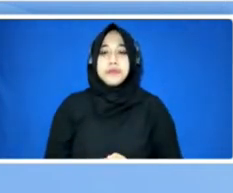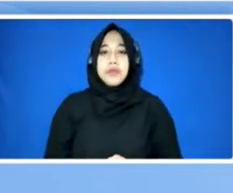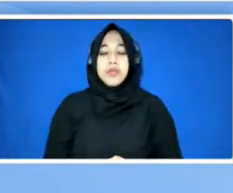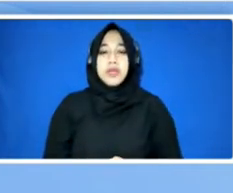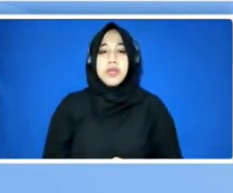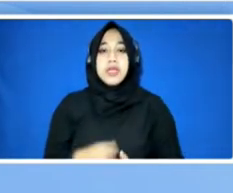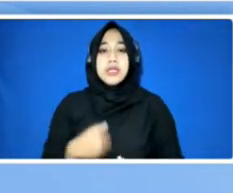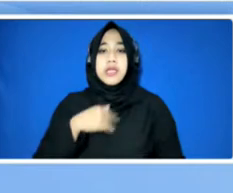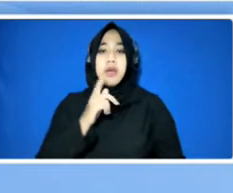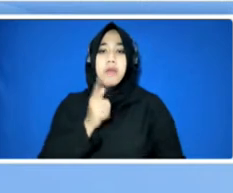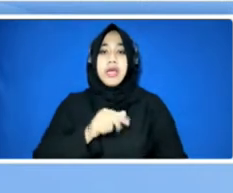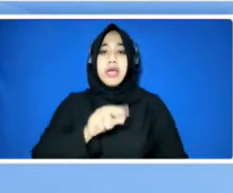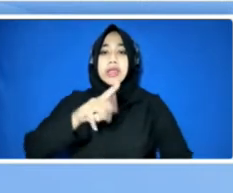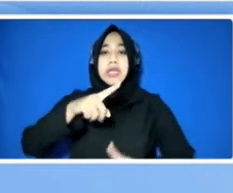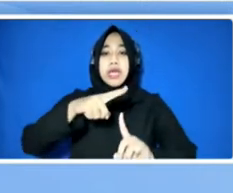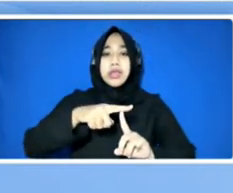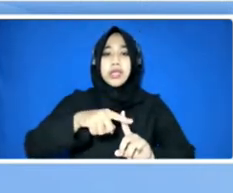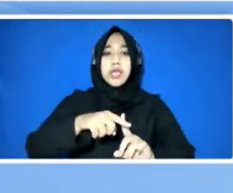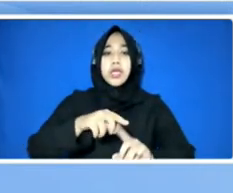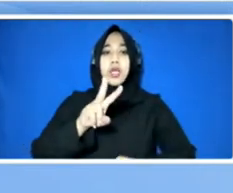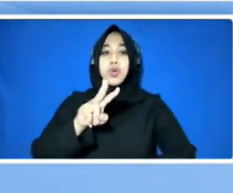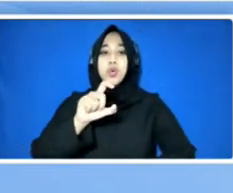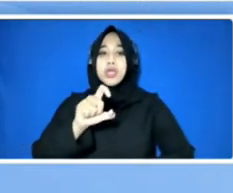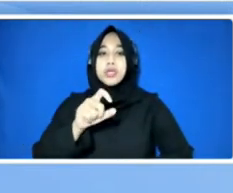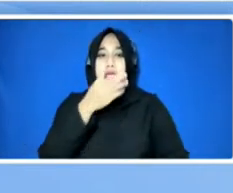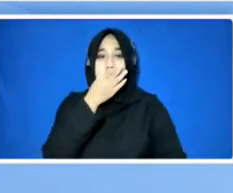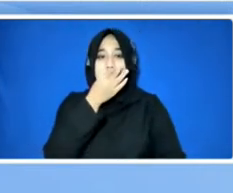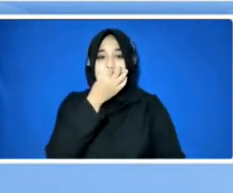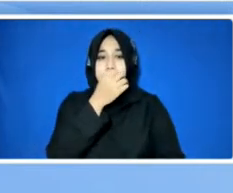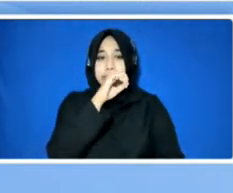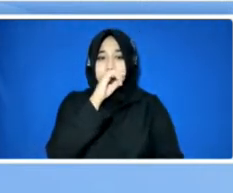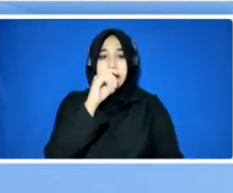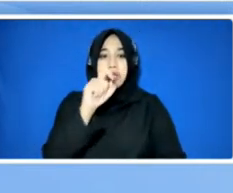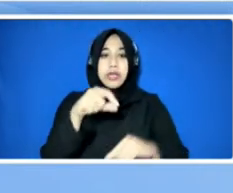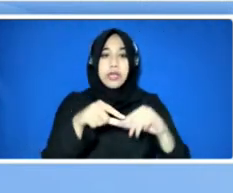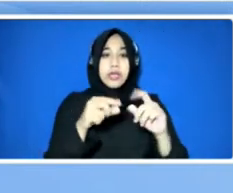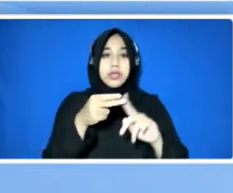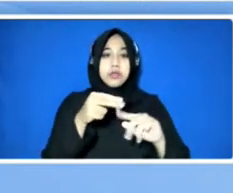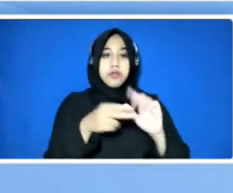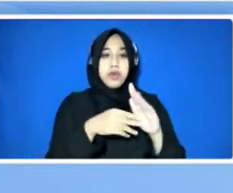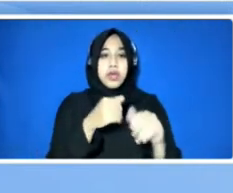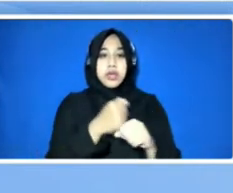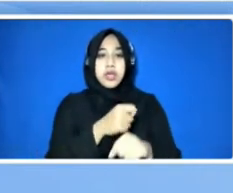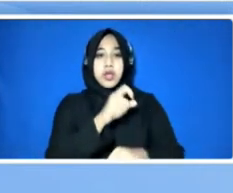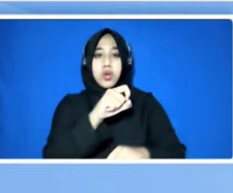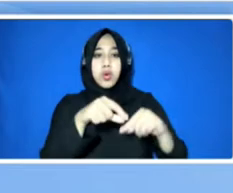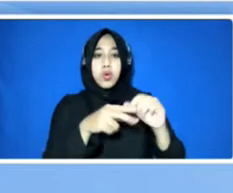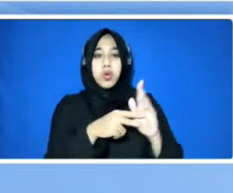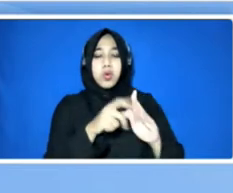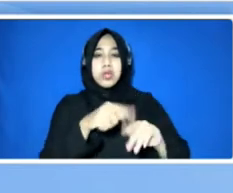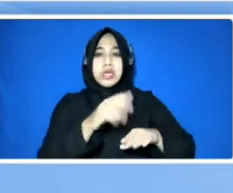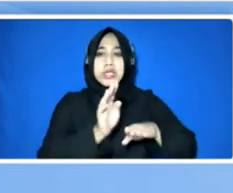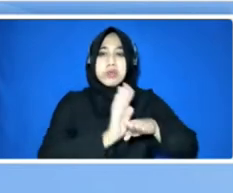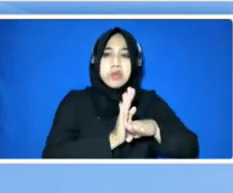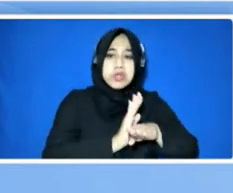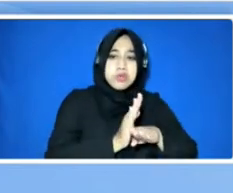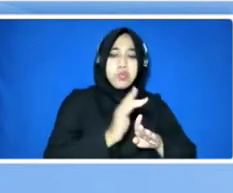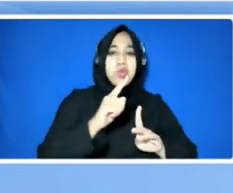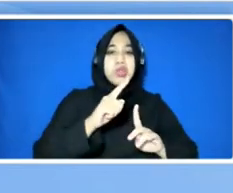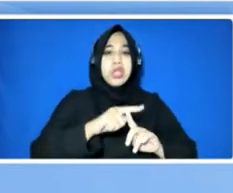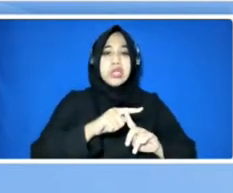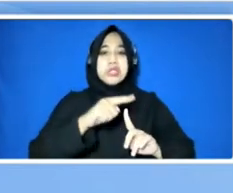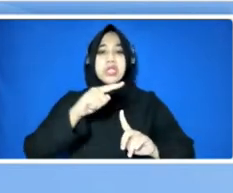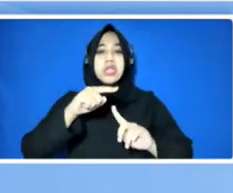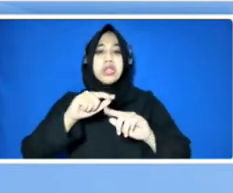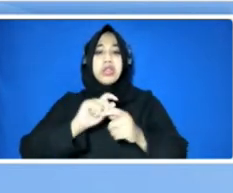pakai istilah 3T ini dengan 2C saja, case finding dan contain. Jadi kita jangan sampai sibuk kemudian tracing, testing,